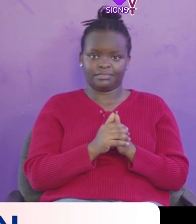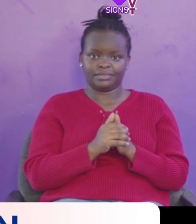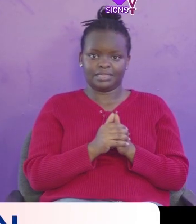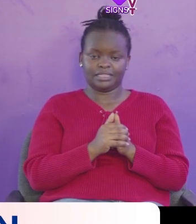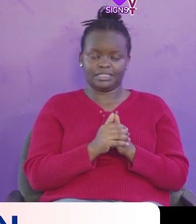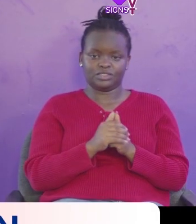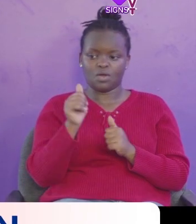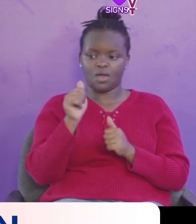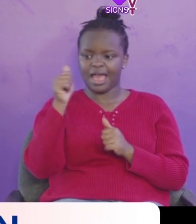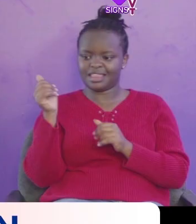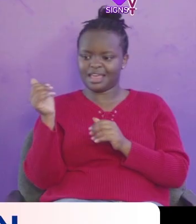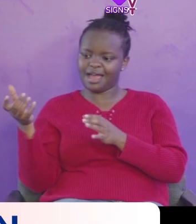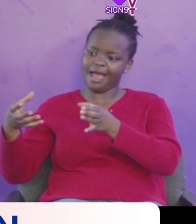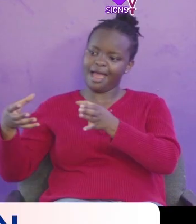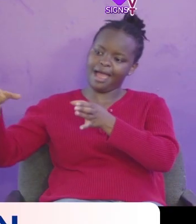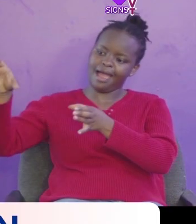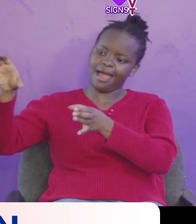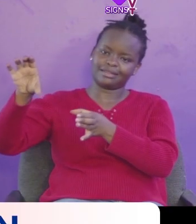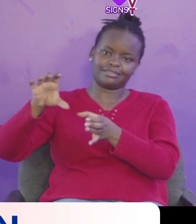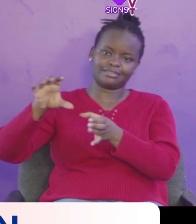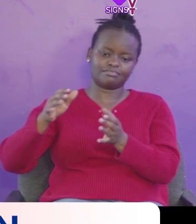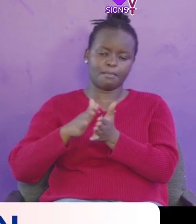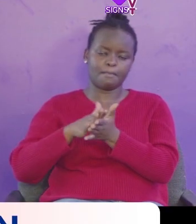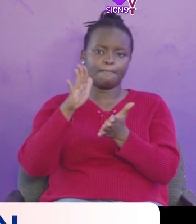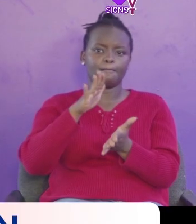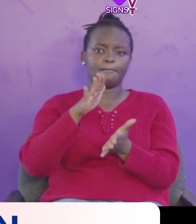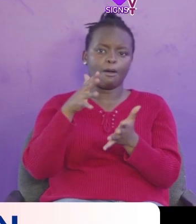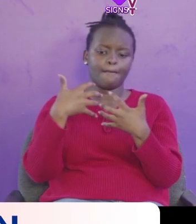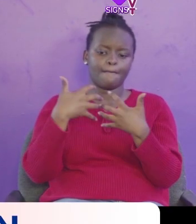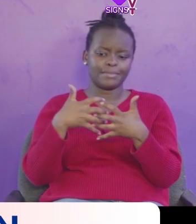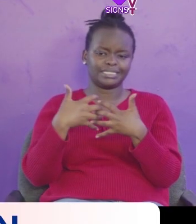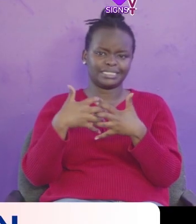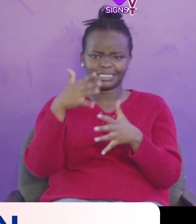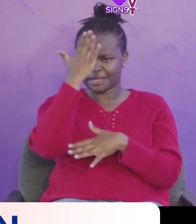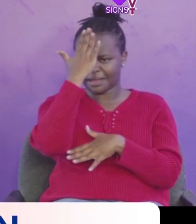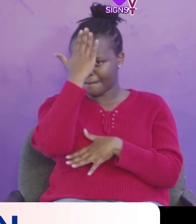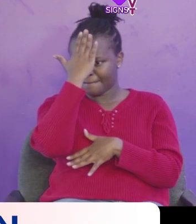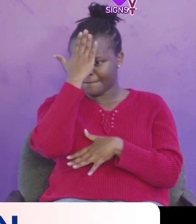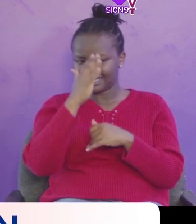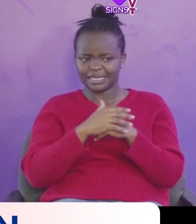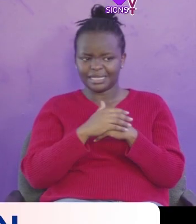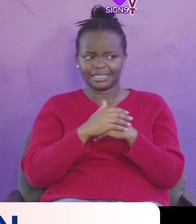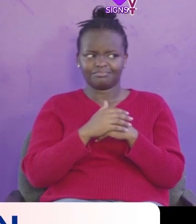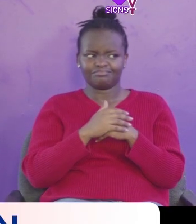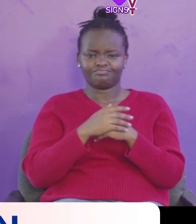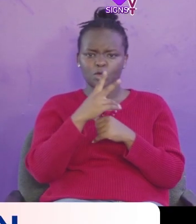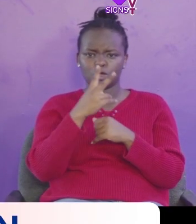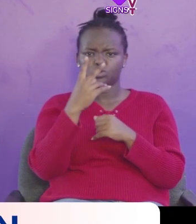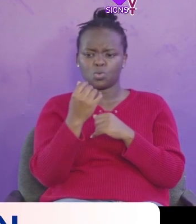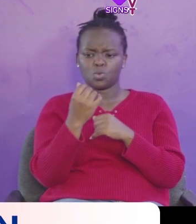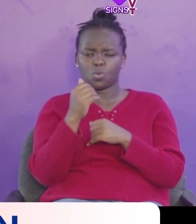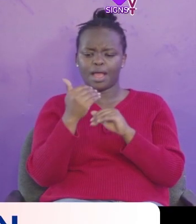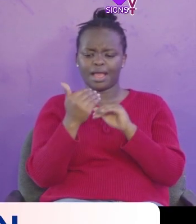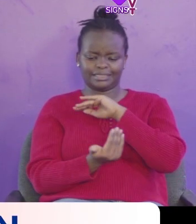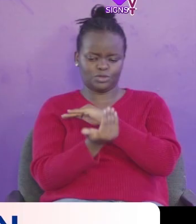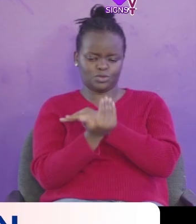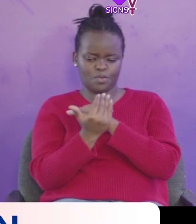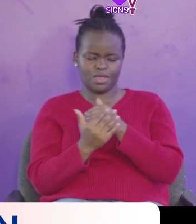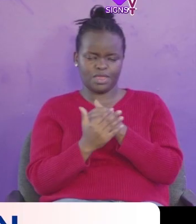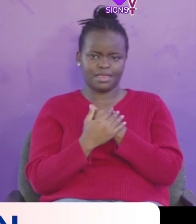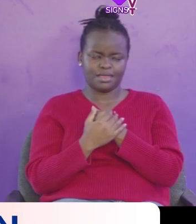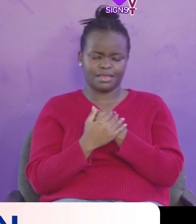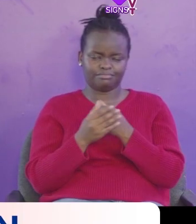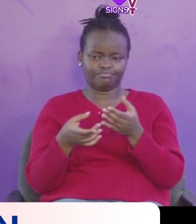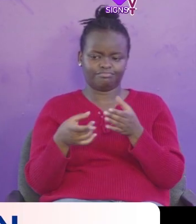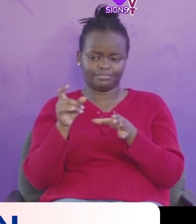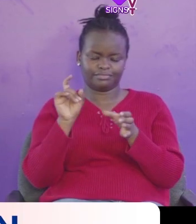tingatinga zingine zikaongezewa hiyo Monday usiku saa 8 usiku. Right. Zinaongezwa. In